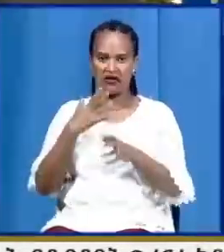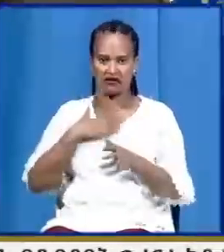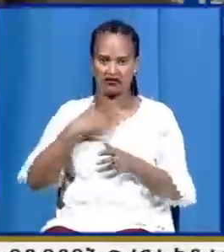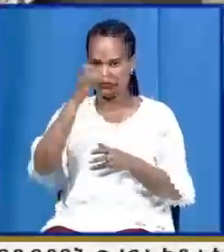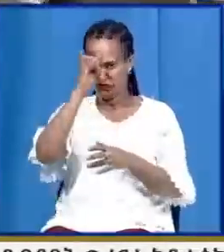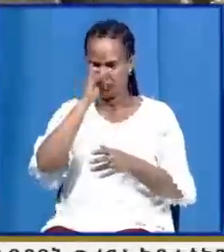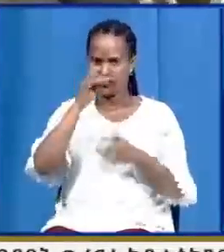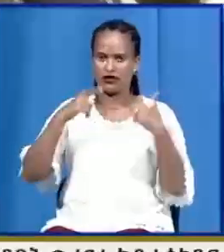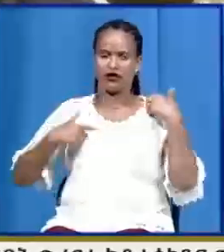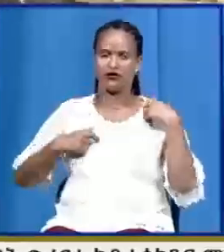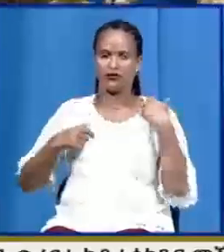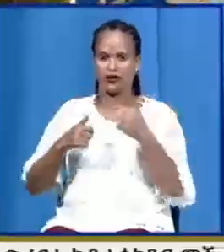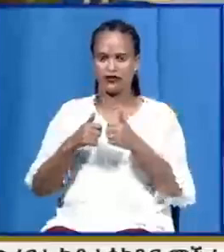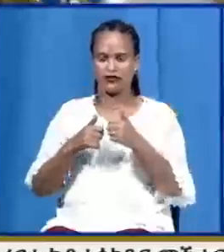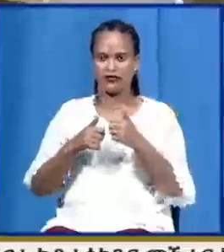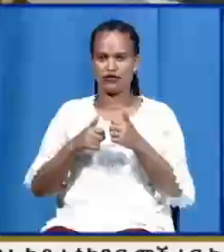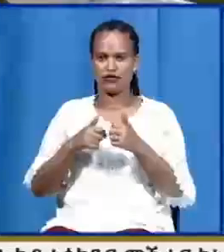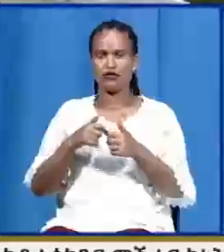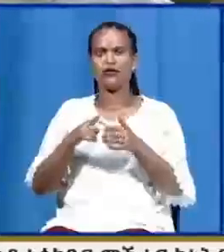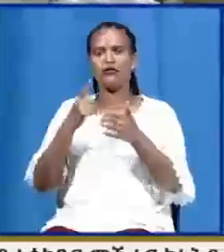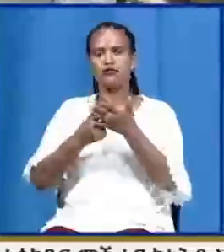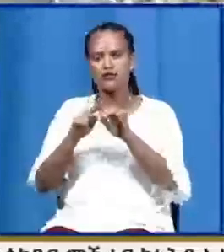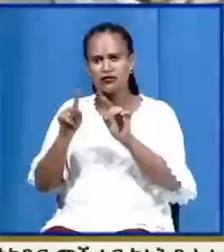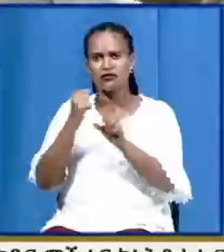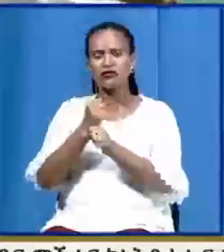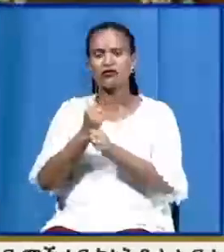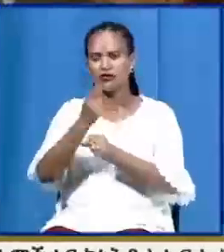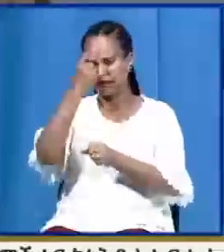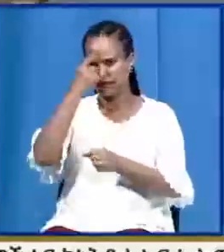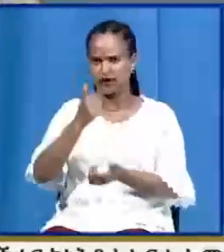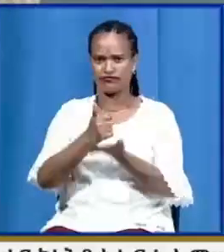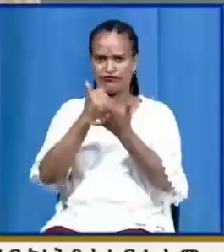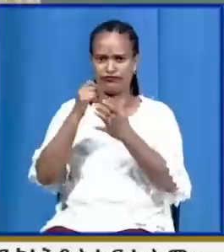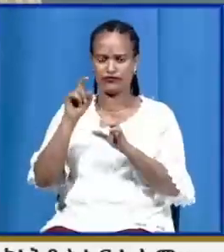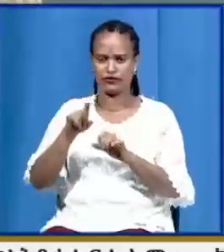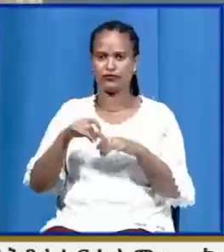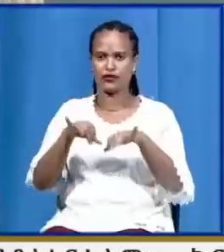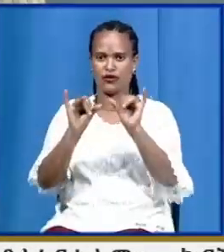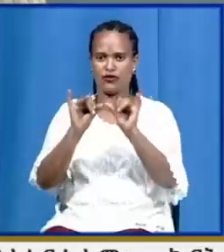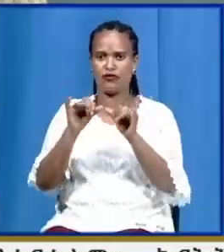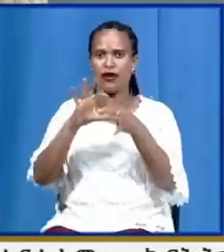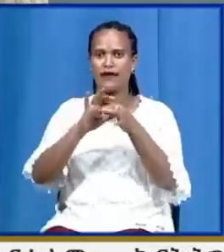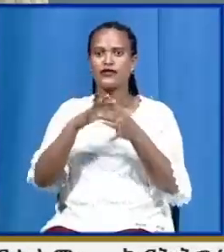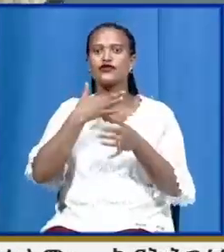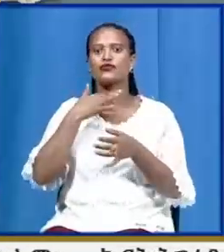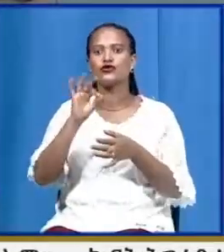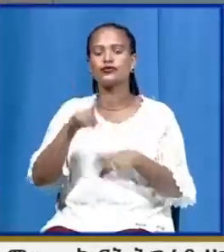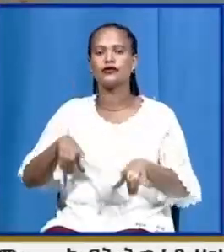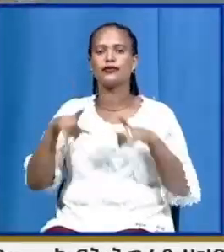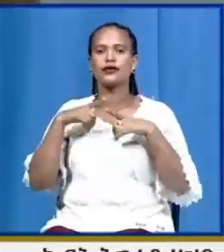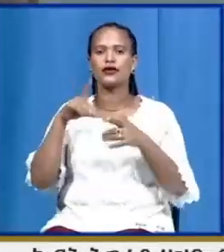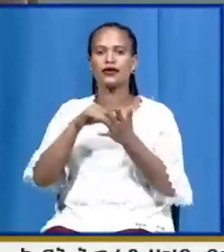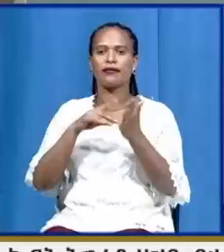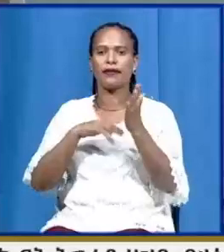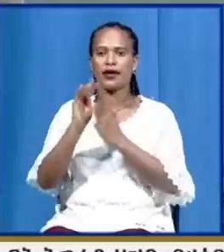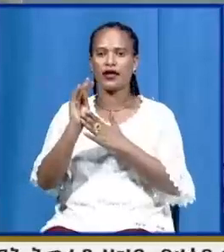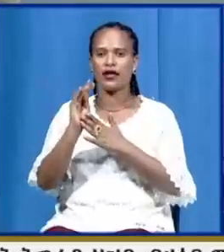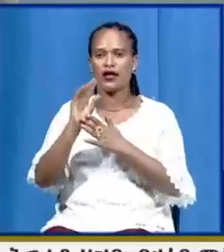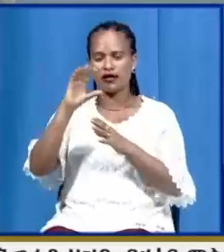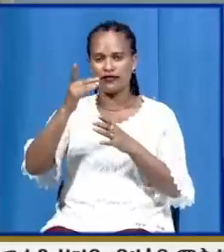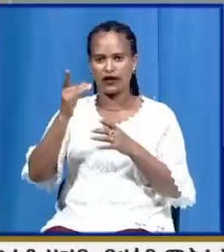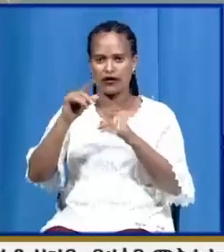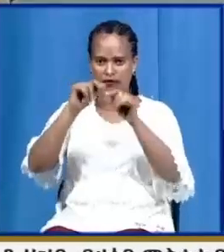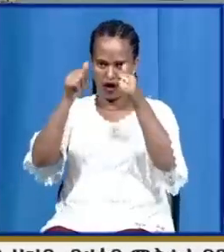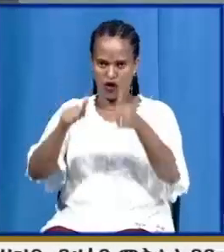ንጀጋኑ ኣባላት ሰራዊት ትግራይን ዝተፈላለዩ ስራሕቲ ደጀንን ግንባርን ኣጠናኺሮም ይቆፅልሉ ምህሎም ማሕበረሰብ ሙስሊም ነበርቲ ከተማ መቐለ ክፍሊ ከተማ